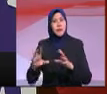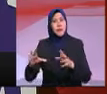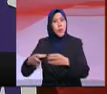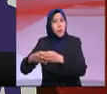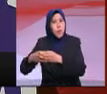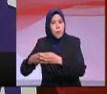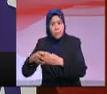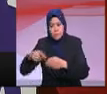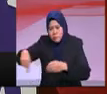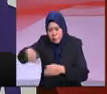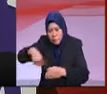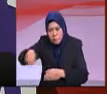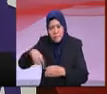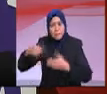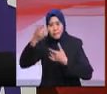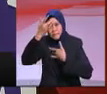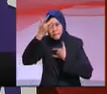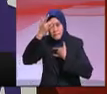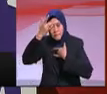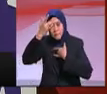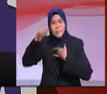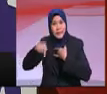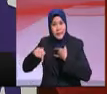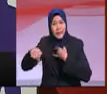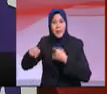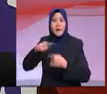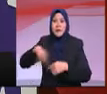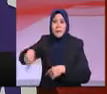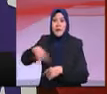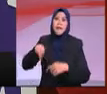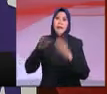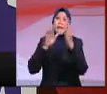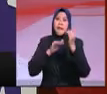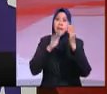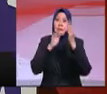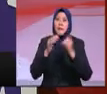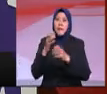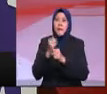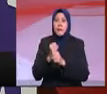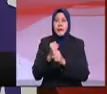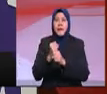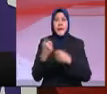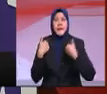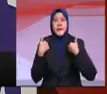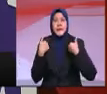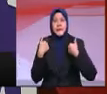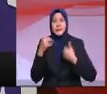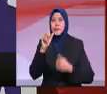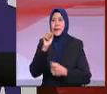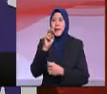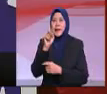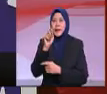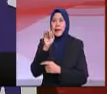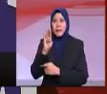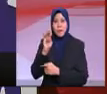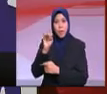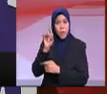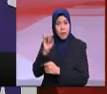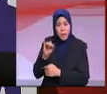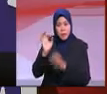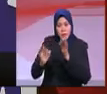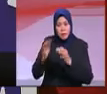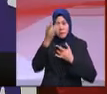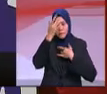mereka dijangkiti. Jadi dan mereka mengharapkan mendapat antibody apabila dijangkiti, dan